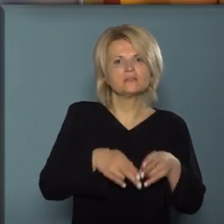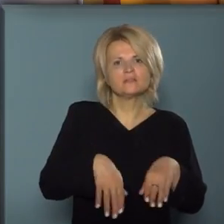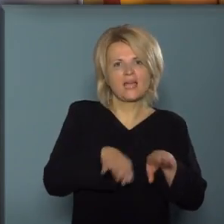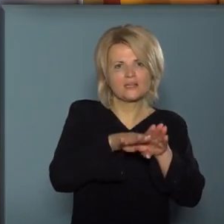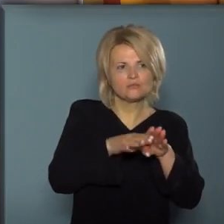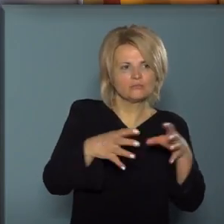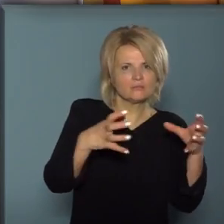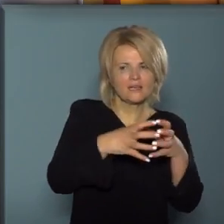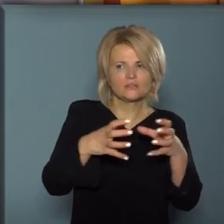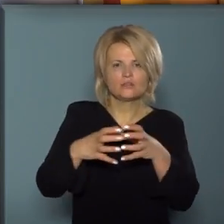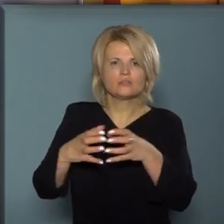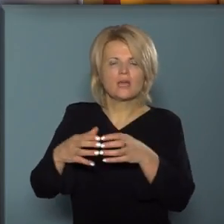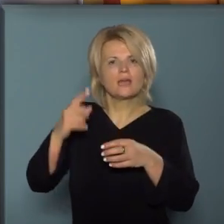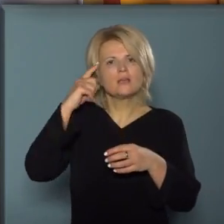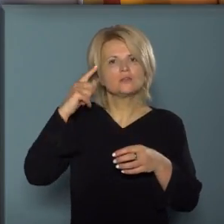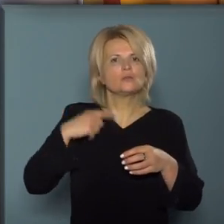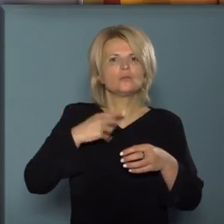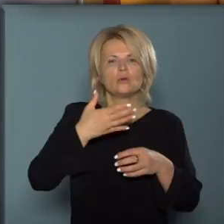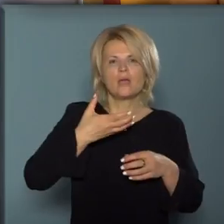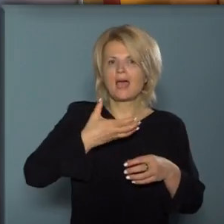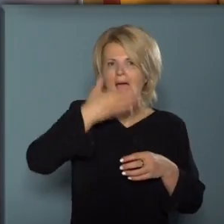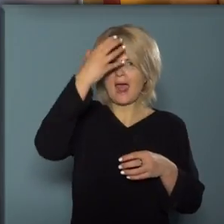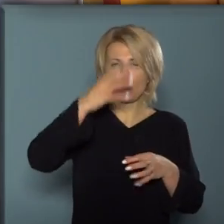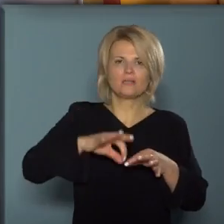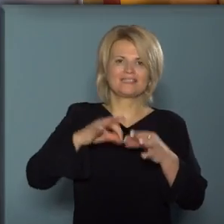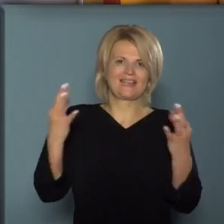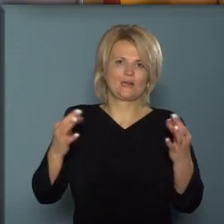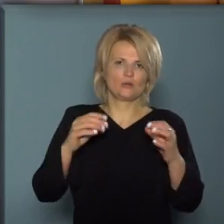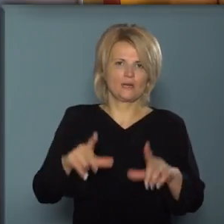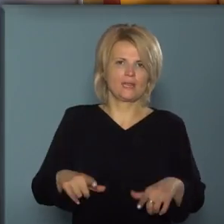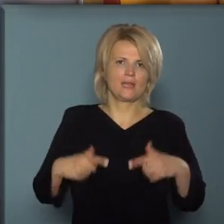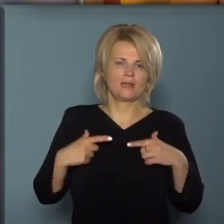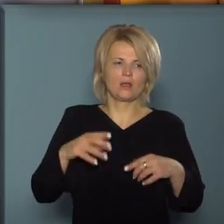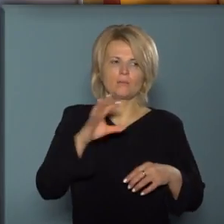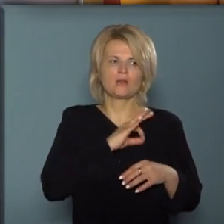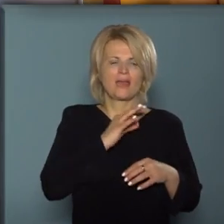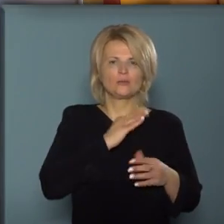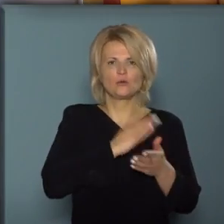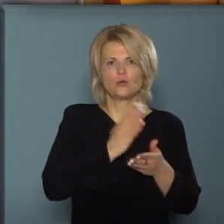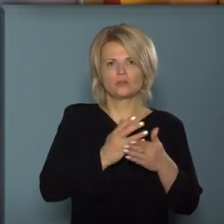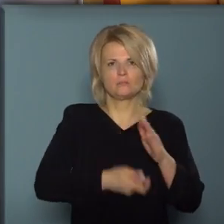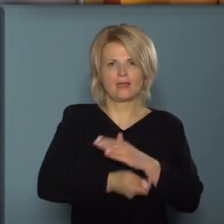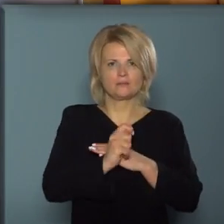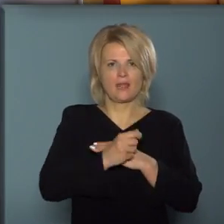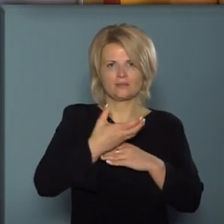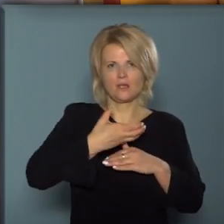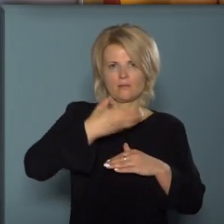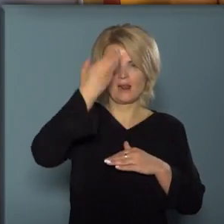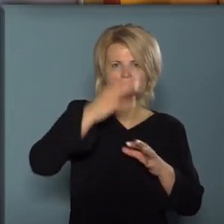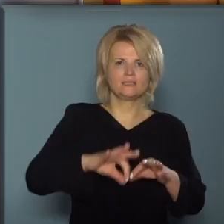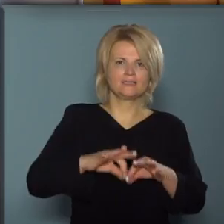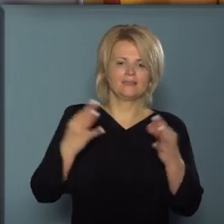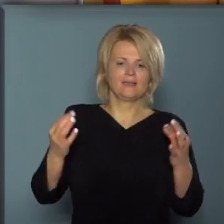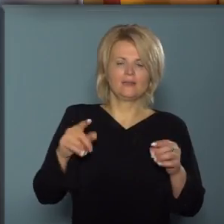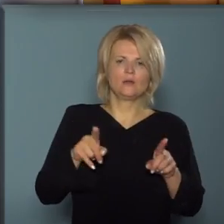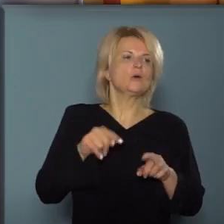én állarcok nélkül, mint mondtam, létezhetek. És ezt így a baráti körben találtam meg,